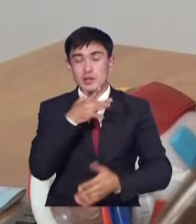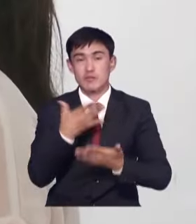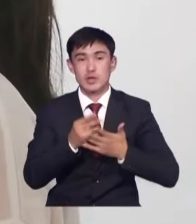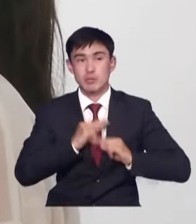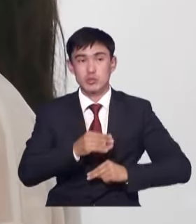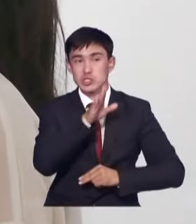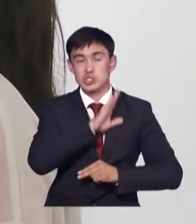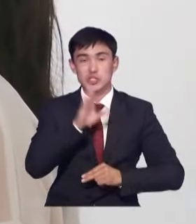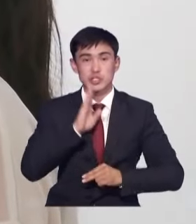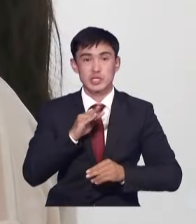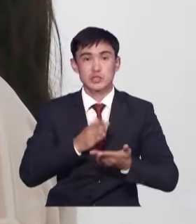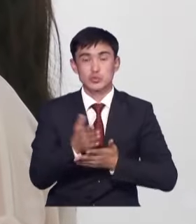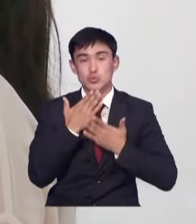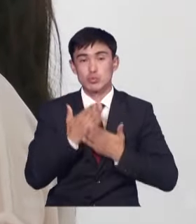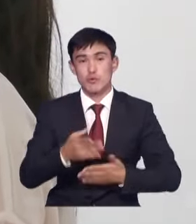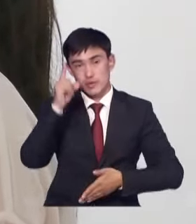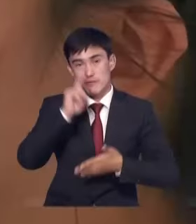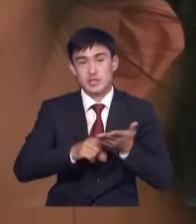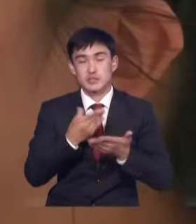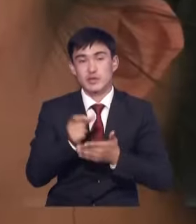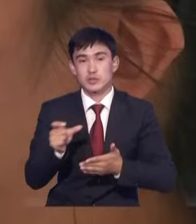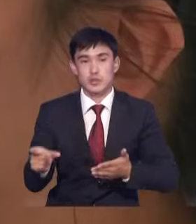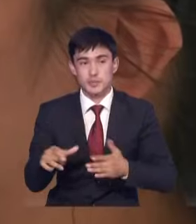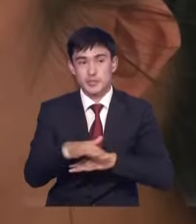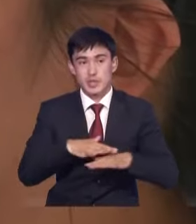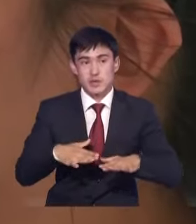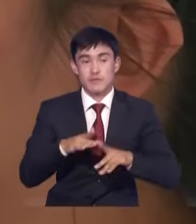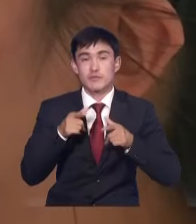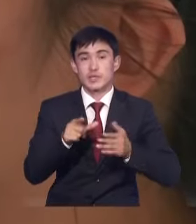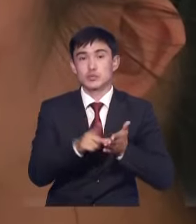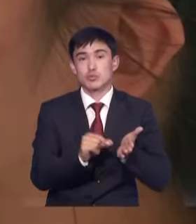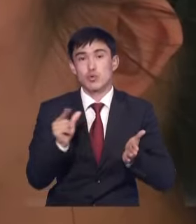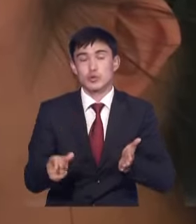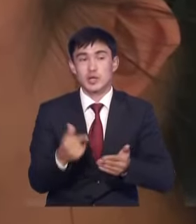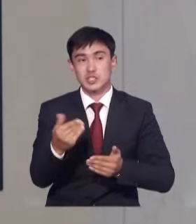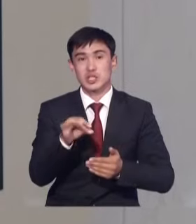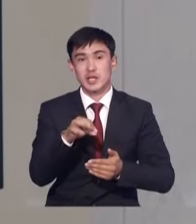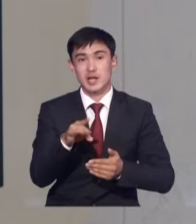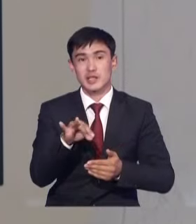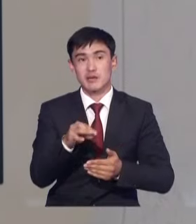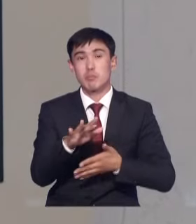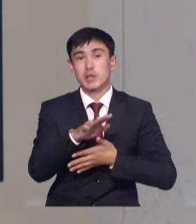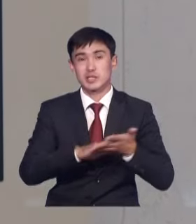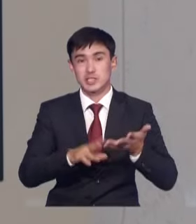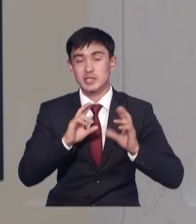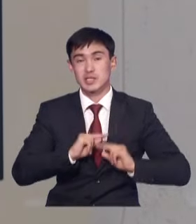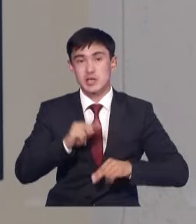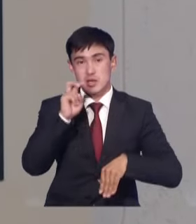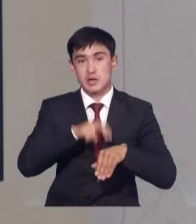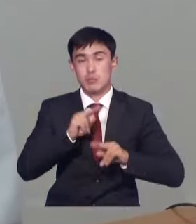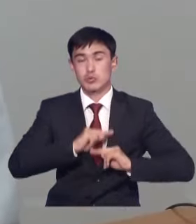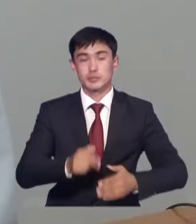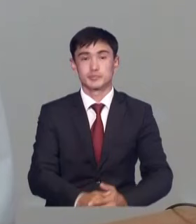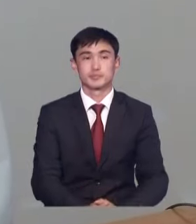работы женщина-врач заслужила любовь и доверие своих пациентов. И даже выйдя на заслуженный отдых, Жанар Картекова продолжает хранить верность